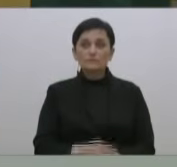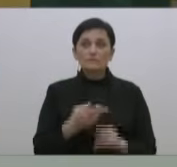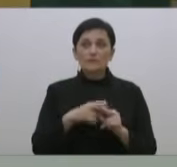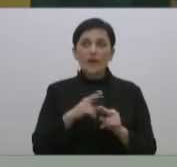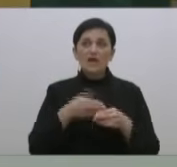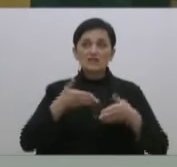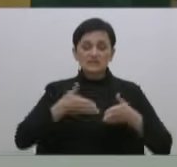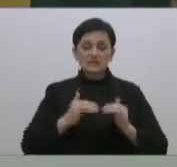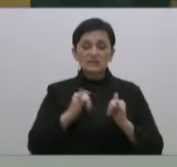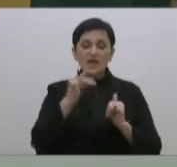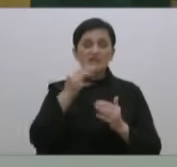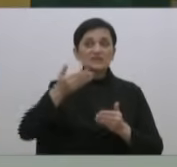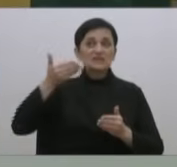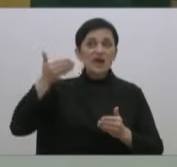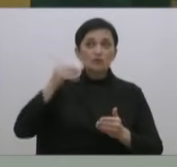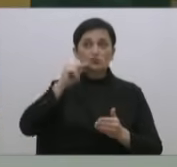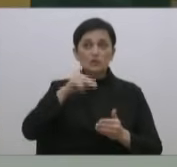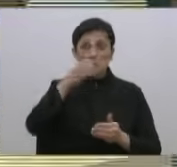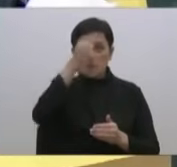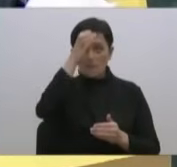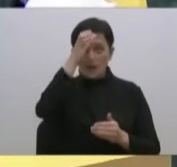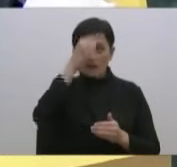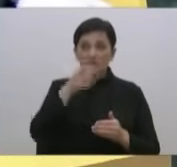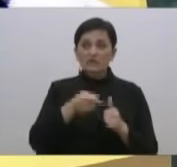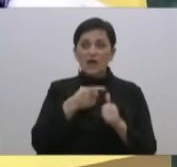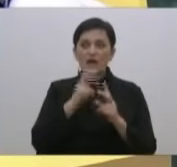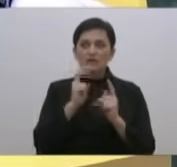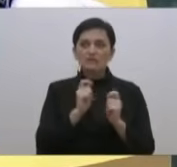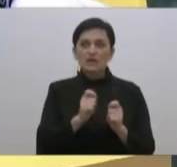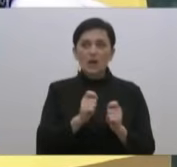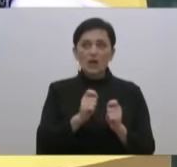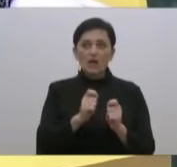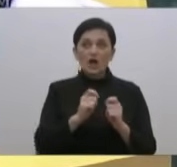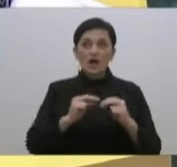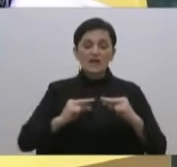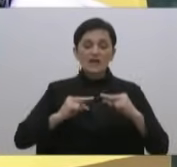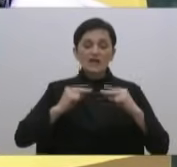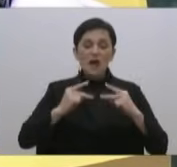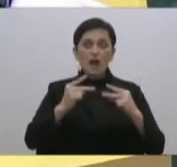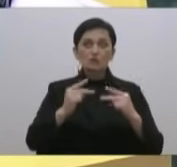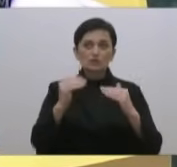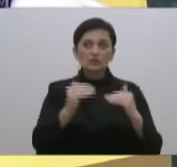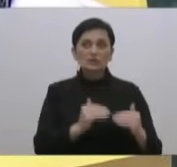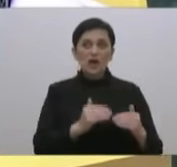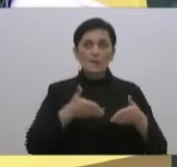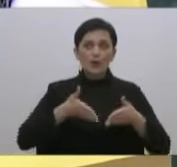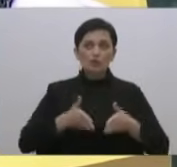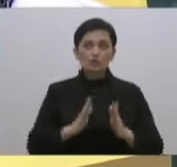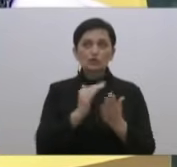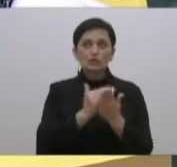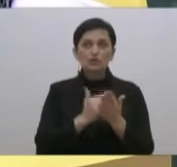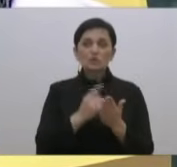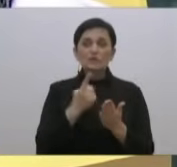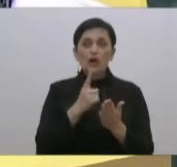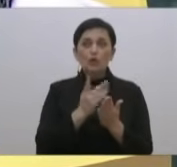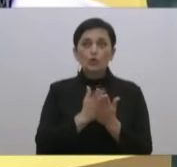Ეს არის დემოგრაფიული წარსულის ბრალი და ამას მეცნიერები დემოგრაფები ეძახიან გარდაუვალი დაბალი შობადობის რეჟიმს და რატომ